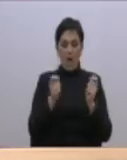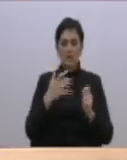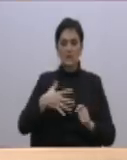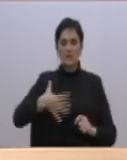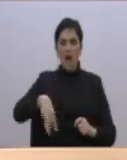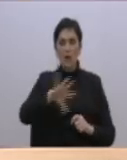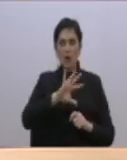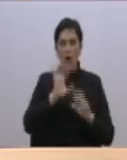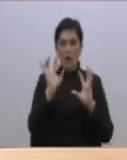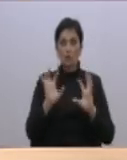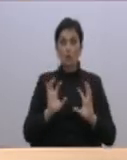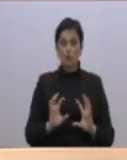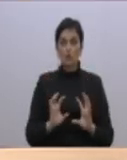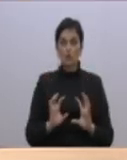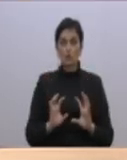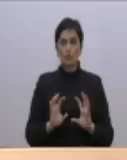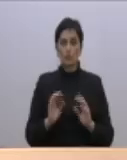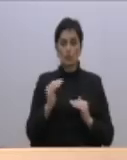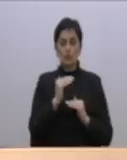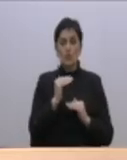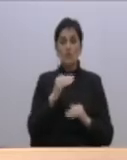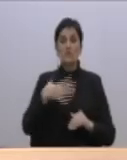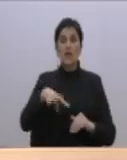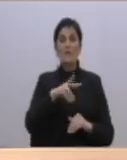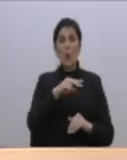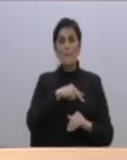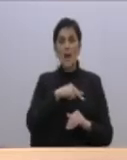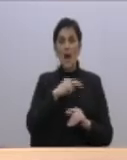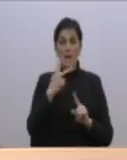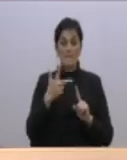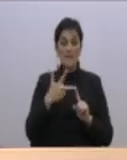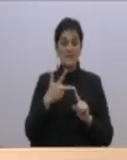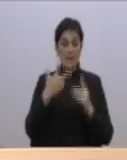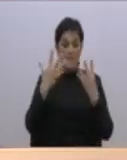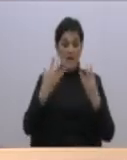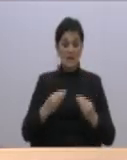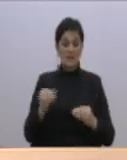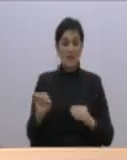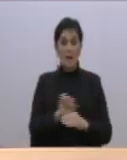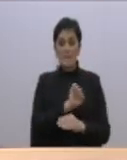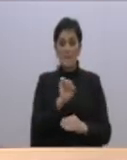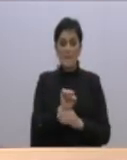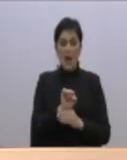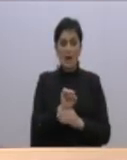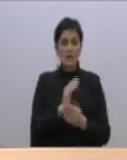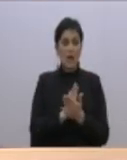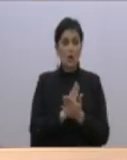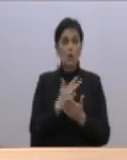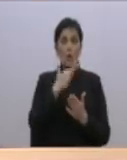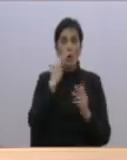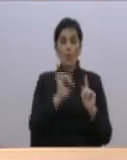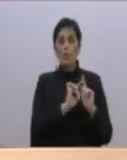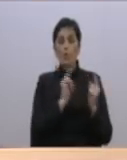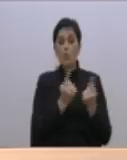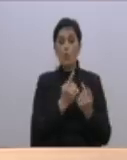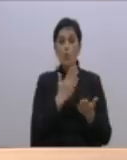Սակարթոլոս կոնստիտուցիաս, Սակարթոլոս պարլամենտի մեսամ է դղեա, պարալիզ է բուլիա, իմիտոմրով ումրավլեսով